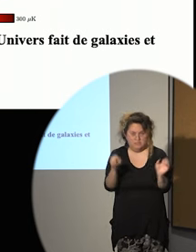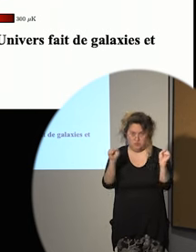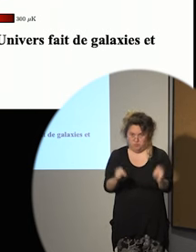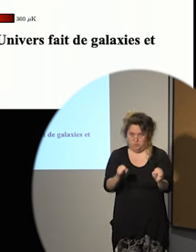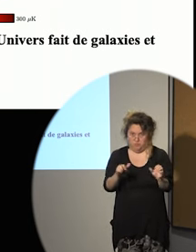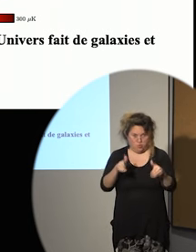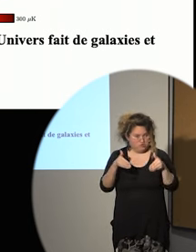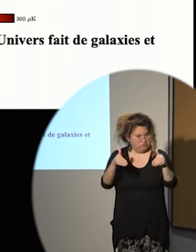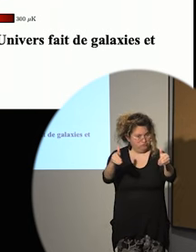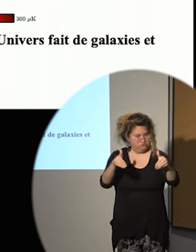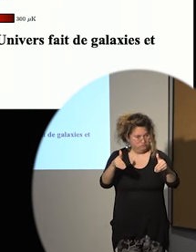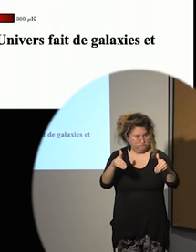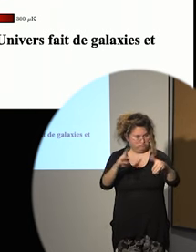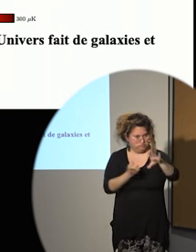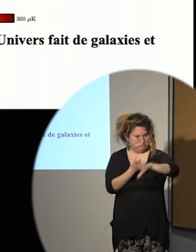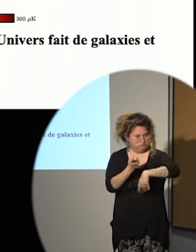il peut perdurer tant qu'il y a des étoiles, on va dire.